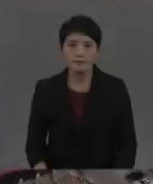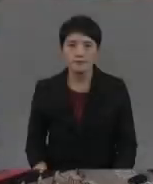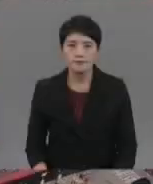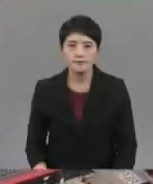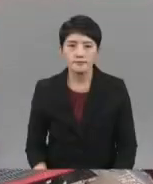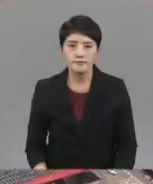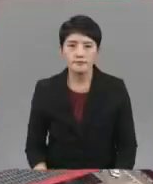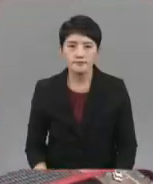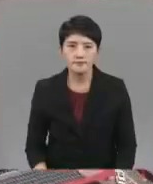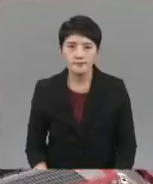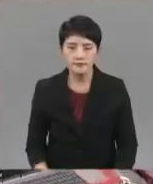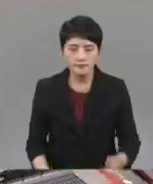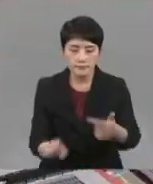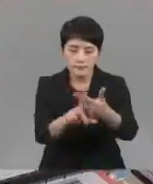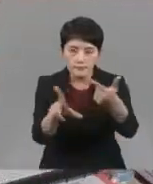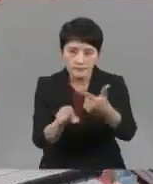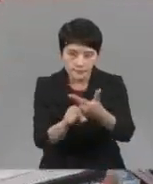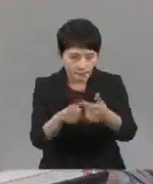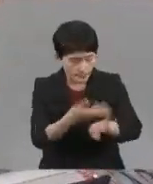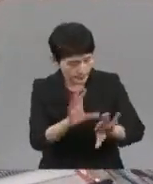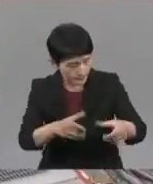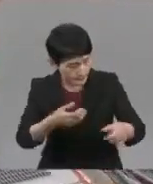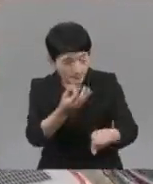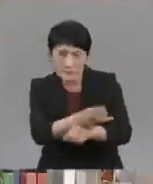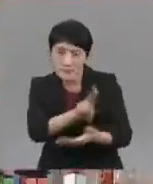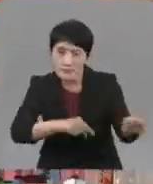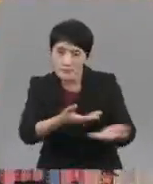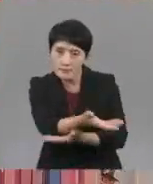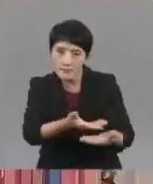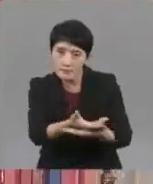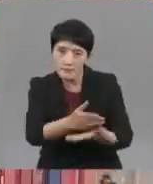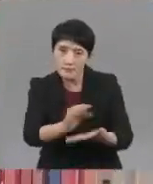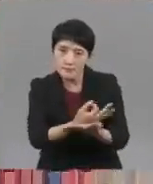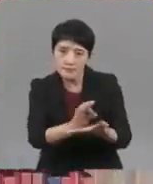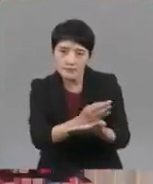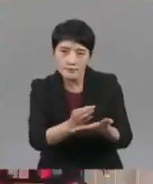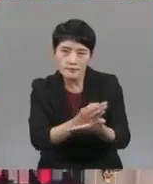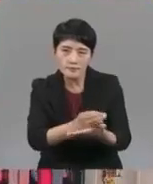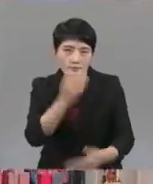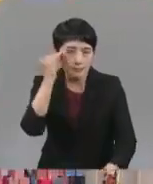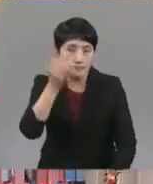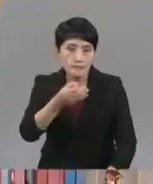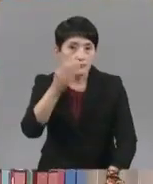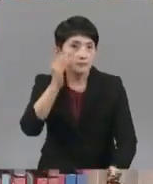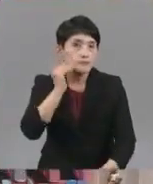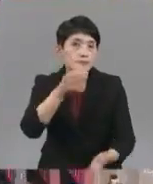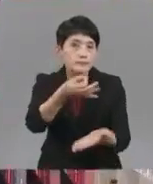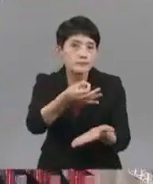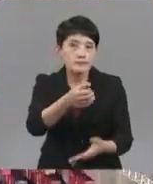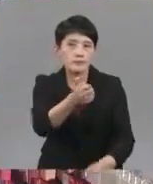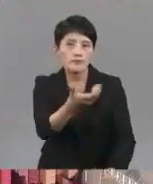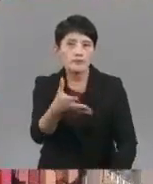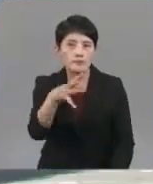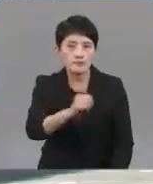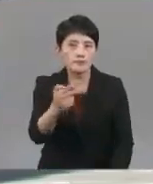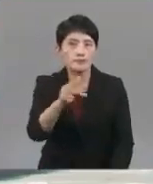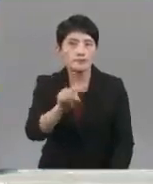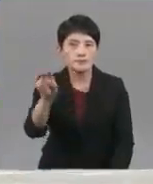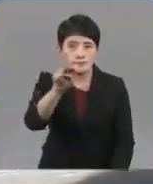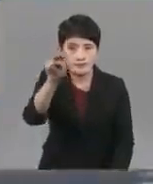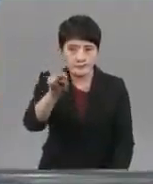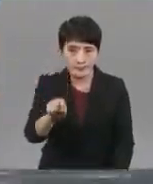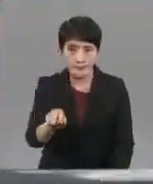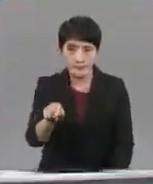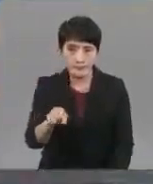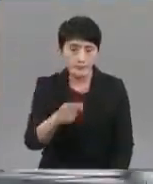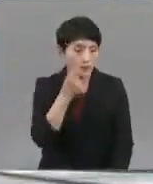по уточнённым данным банка Корея опубликованы 8 августа профицит текущего платёжного баланса страны составил